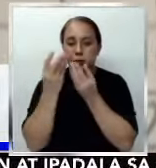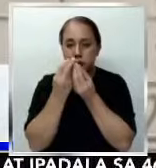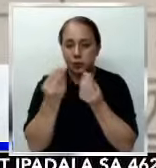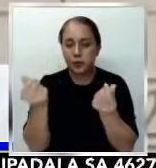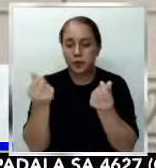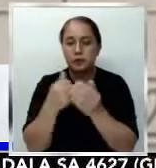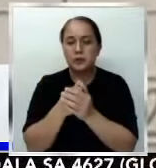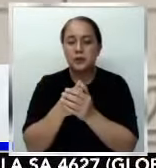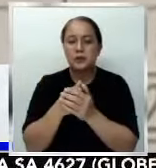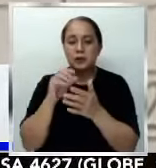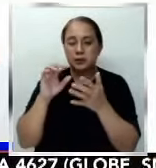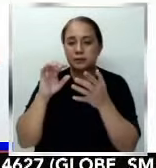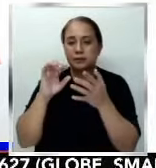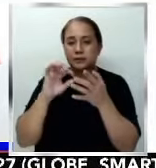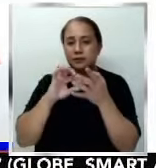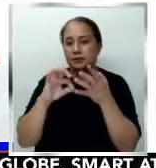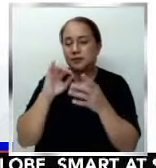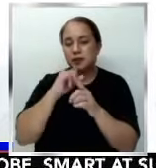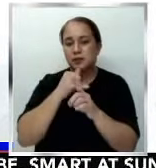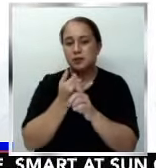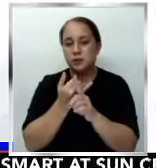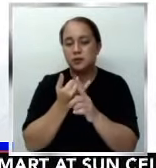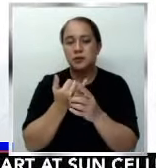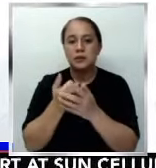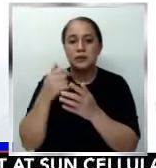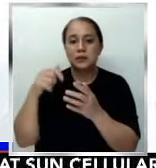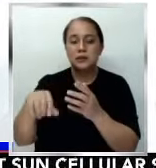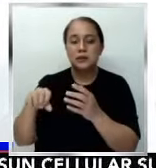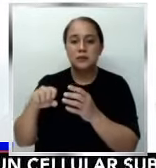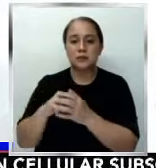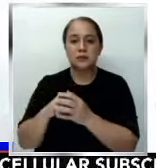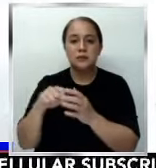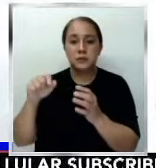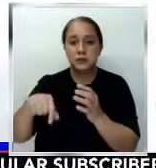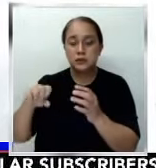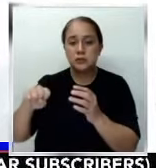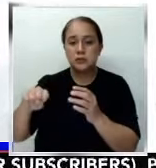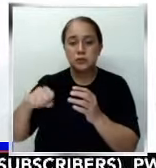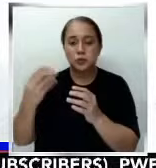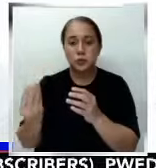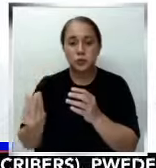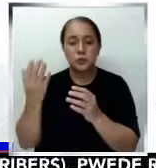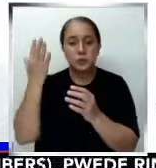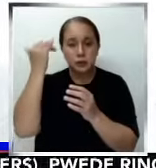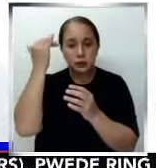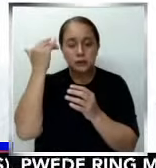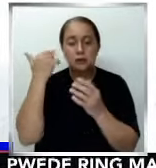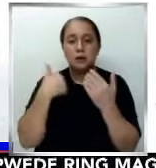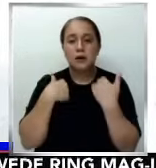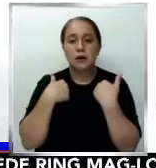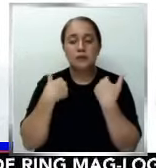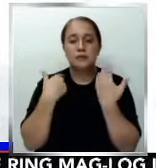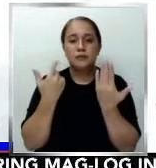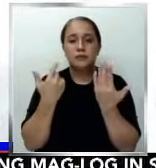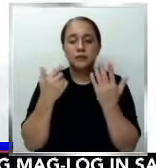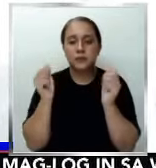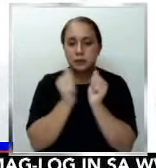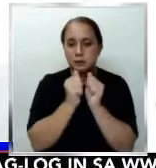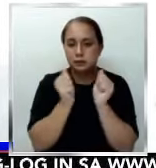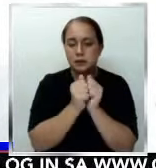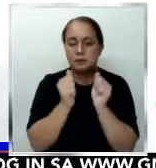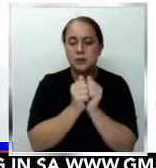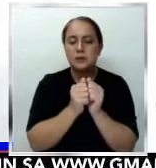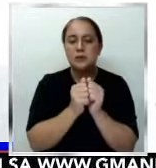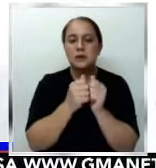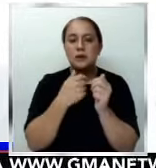katapusan ng buwan ng Enero. Dito sa Surigao City, medyo matatagalan kasi kasama yung mga distribution transformer,